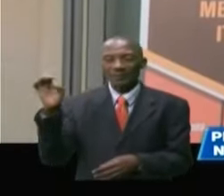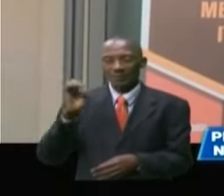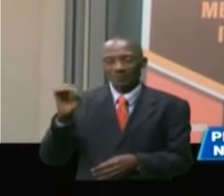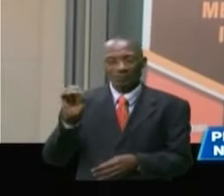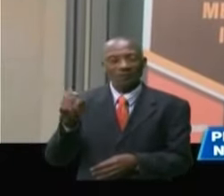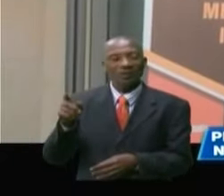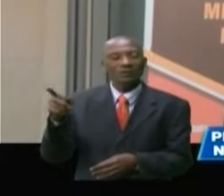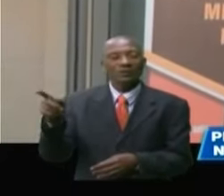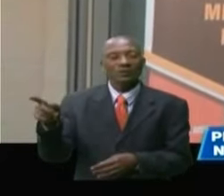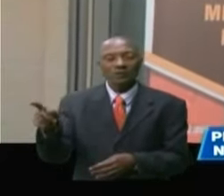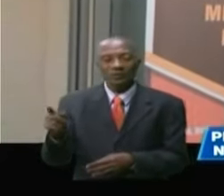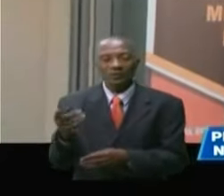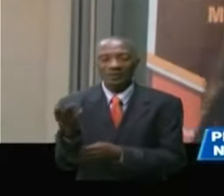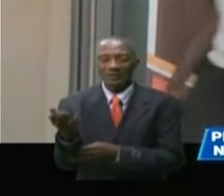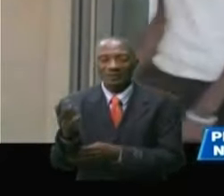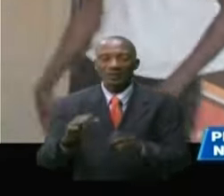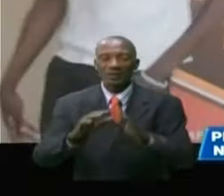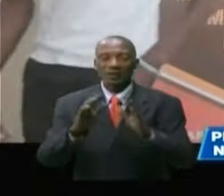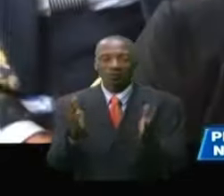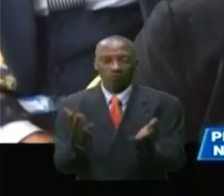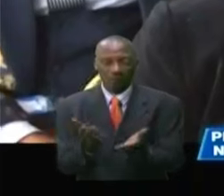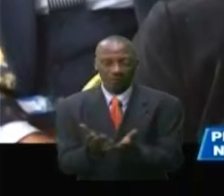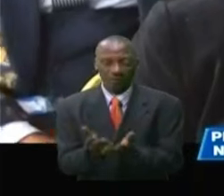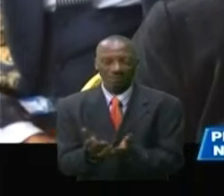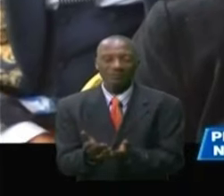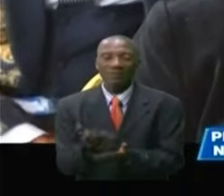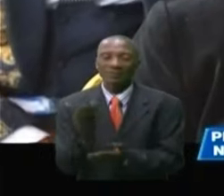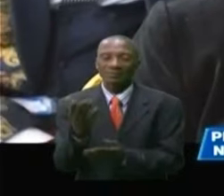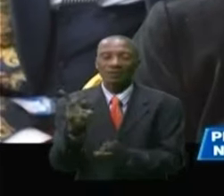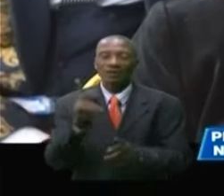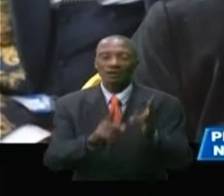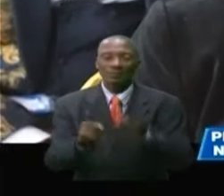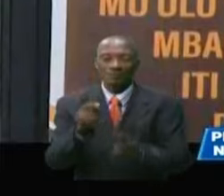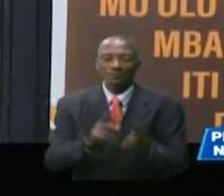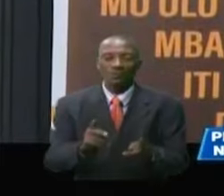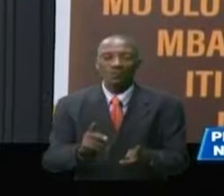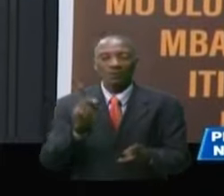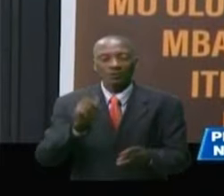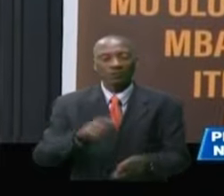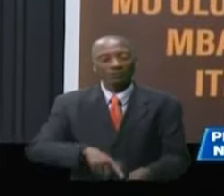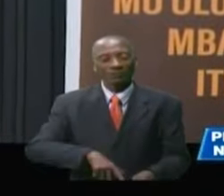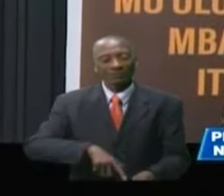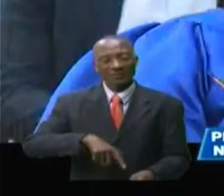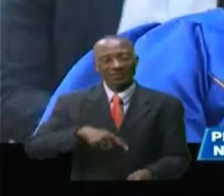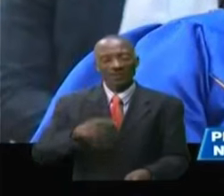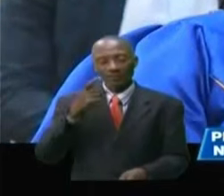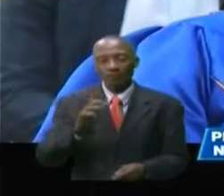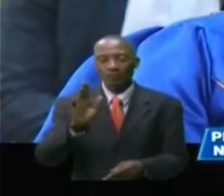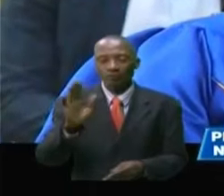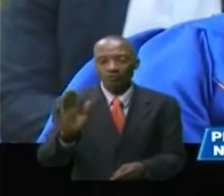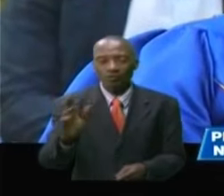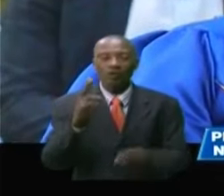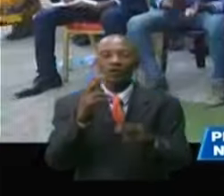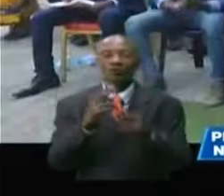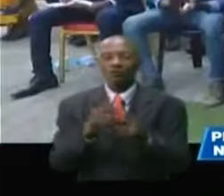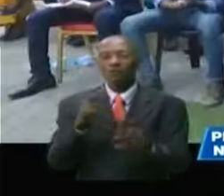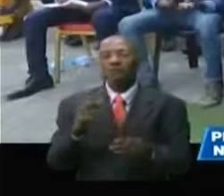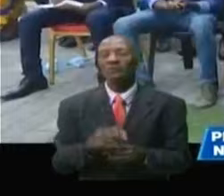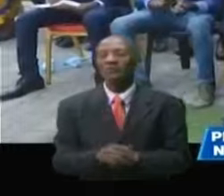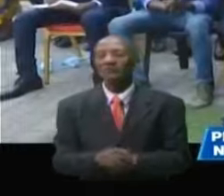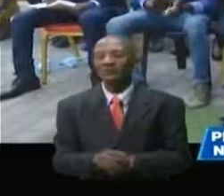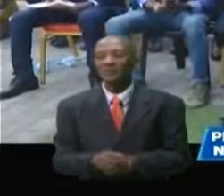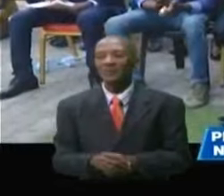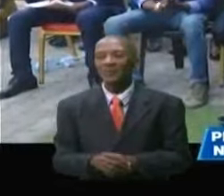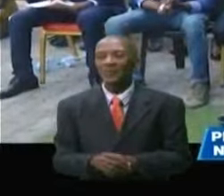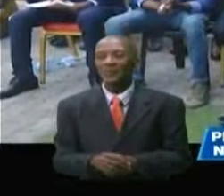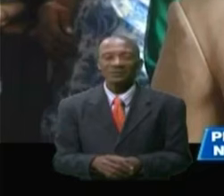personnellement investi ces comités, appeler tous les peuples Mbaka à être fiers de son identité. Notons que cette grandiose cérémonie a connu